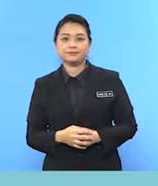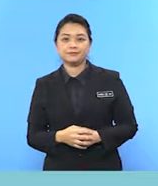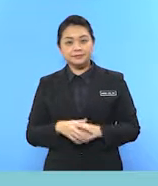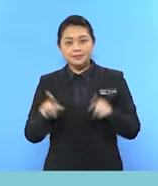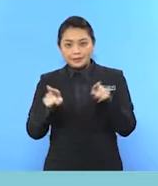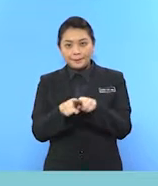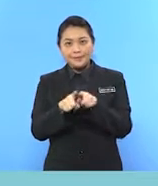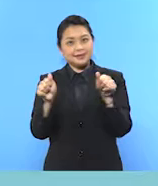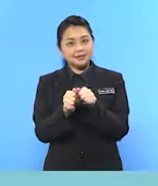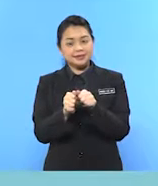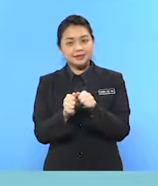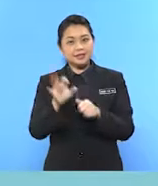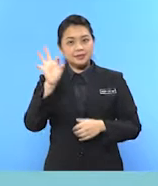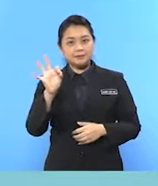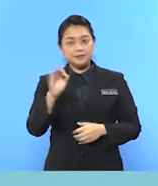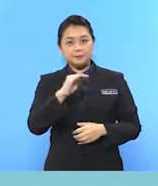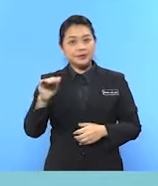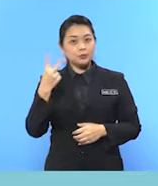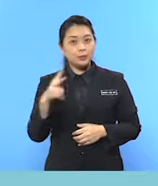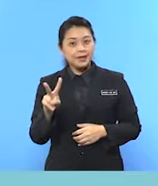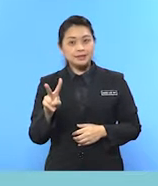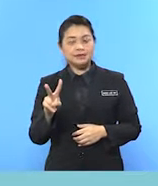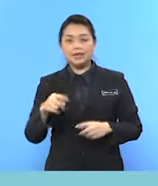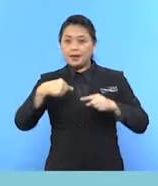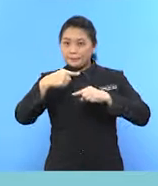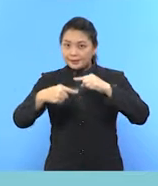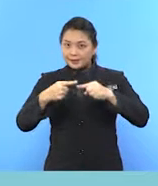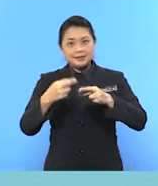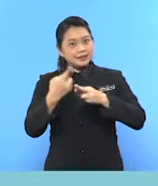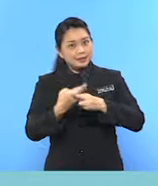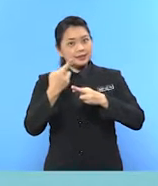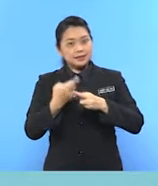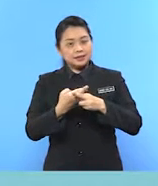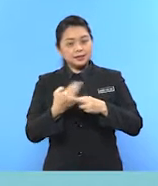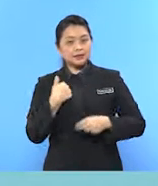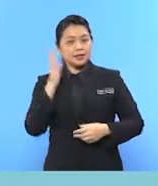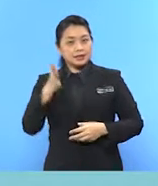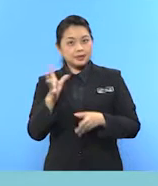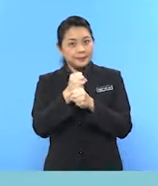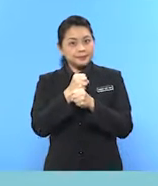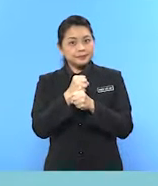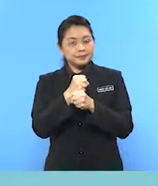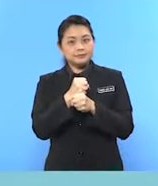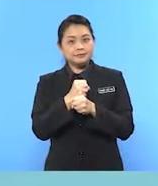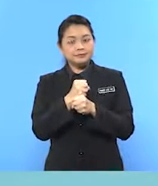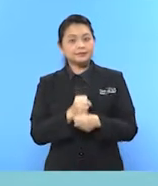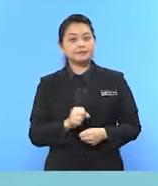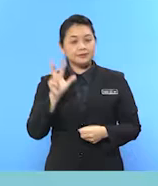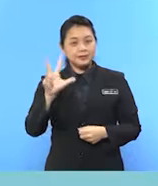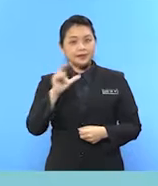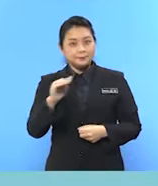PQ3 bersamaan dengan 9/12 dan apabila kita permudahkan, kita akan